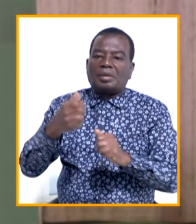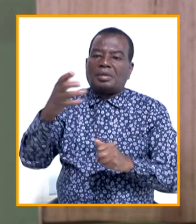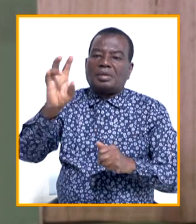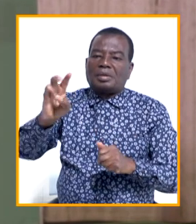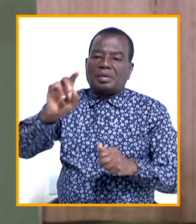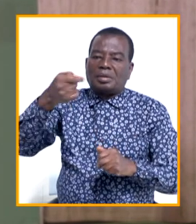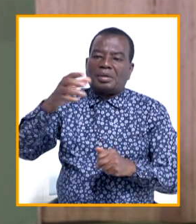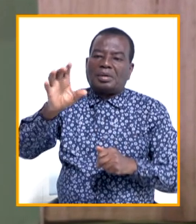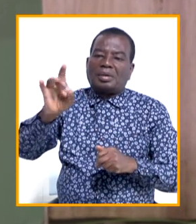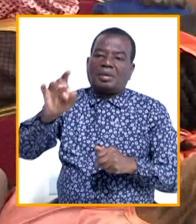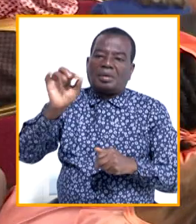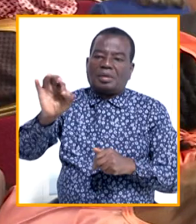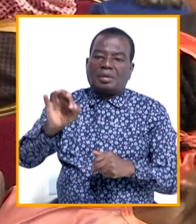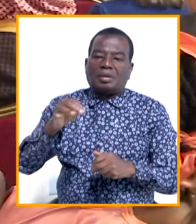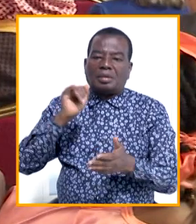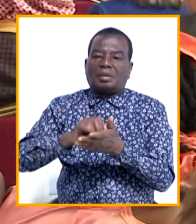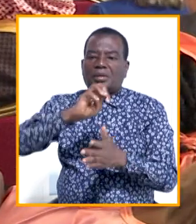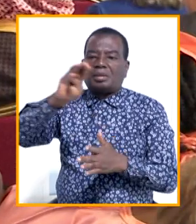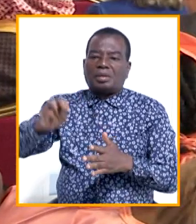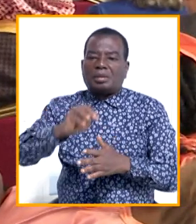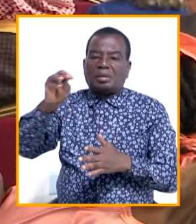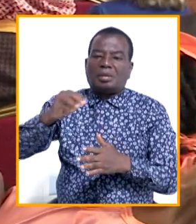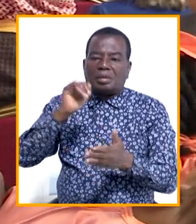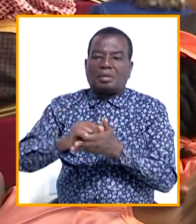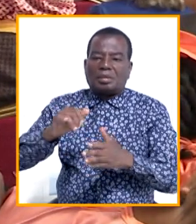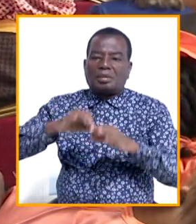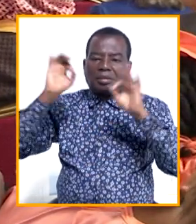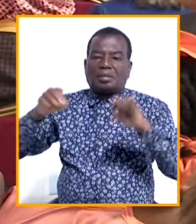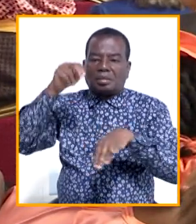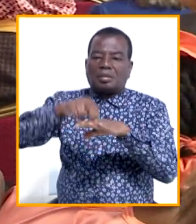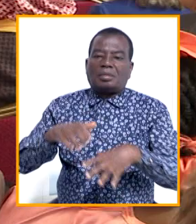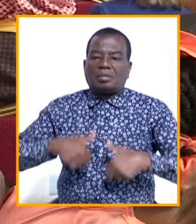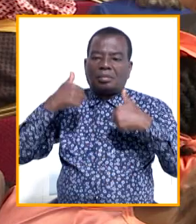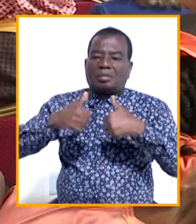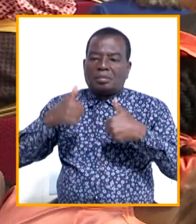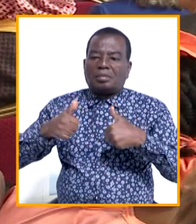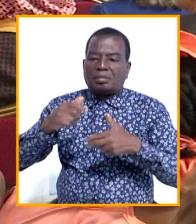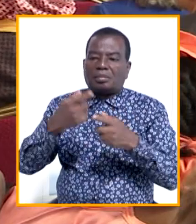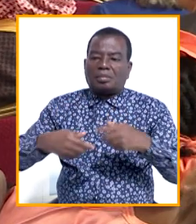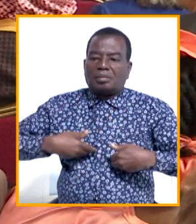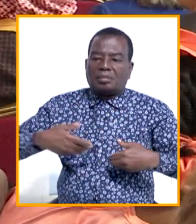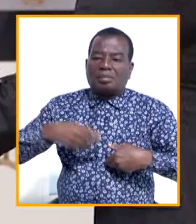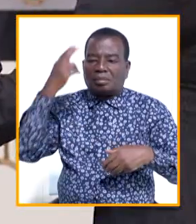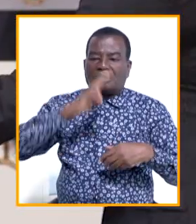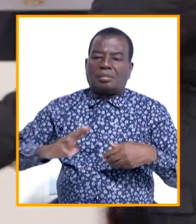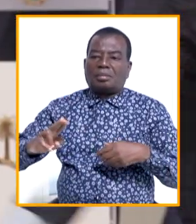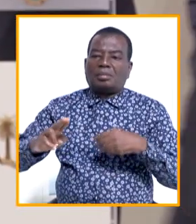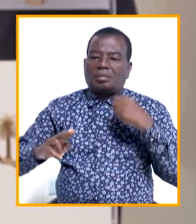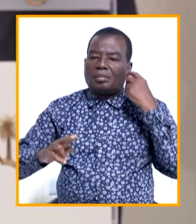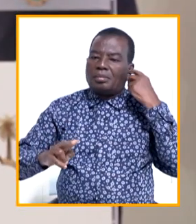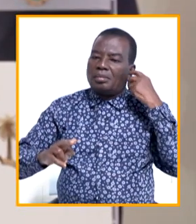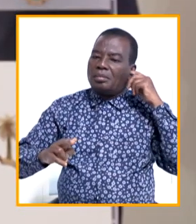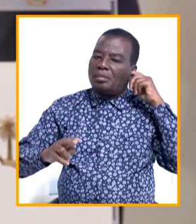20 ce mardi au palais présidentiel dans cette célébration de l'excellence la jeunesse était à l'honneur